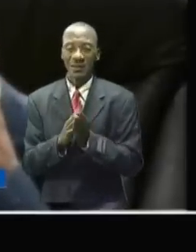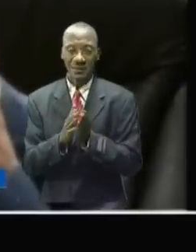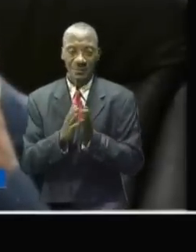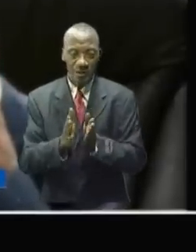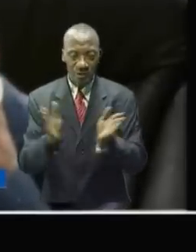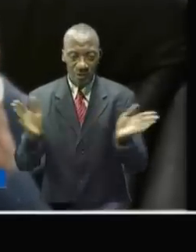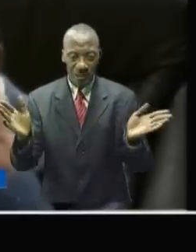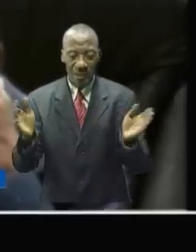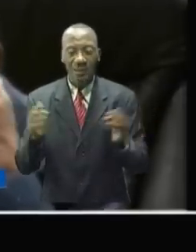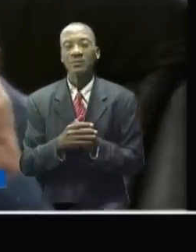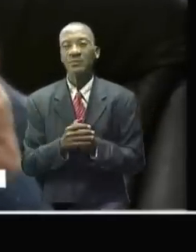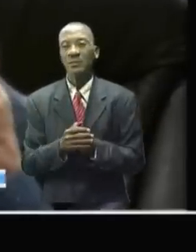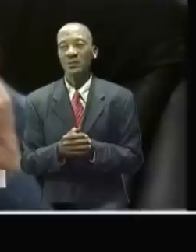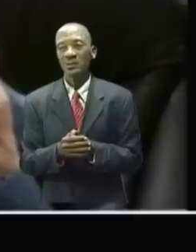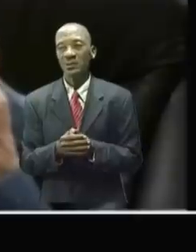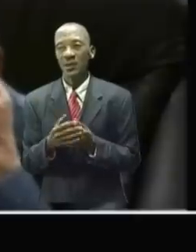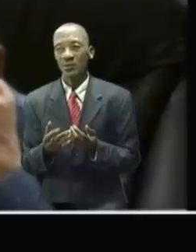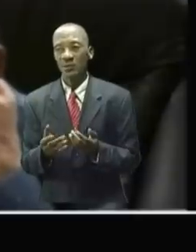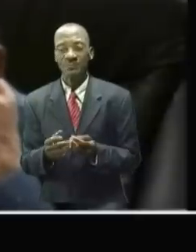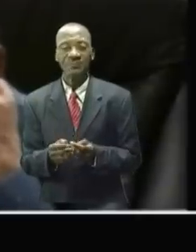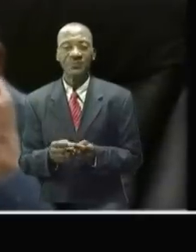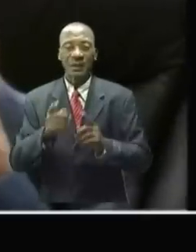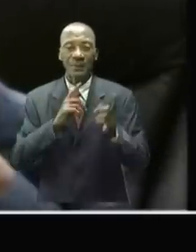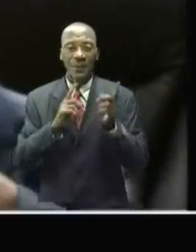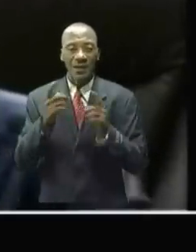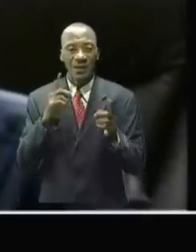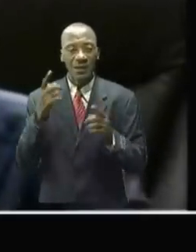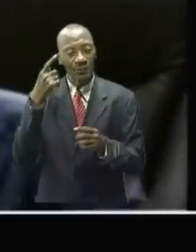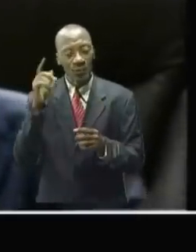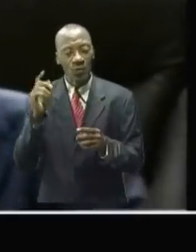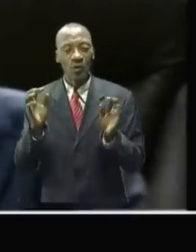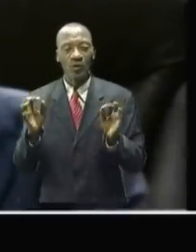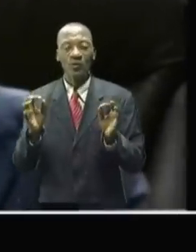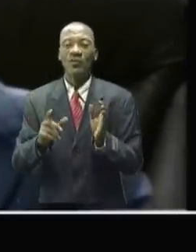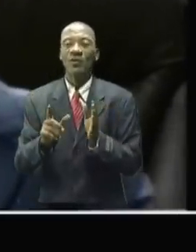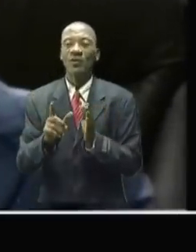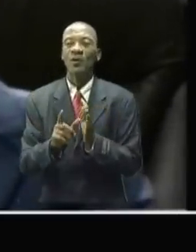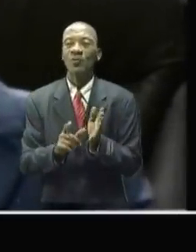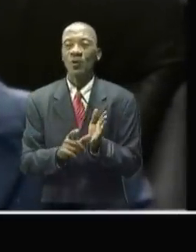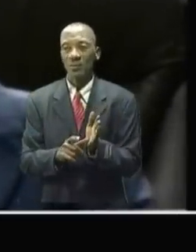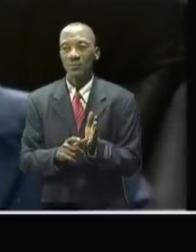des textes de loi ci-dessus cités.